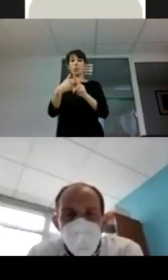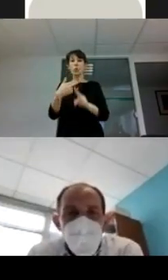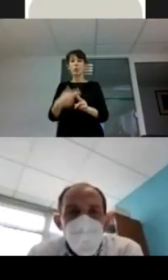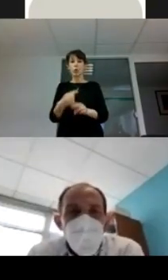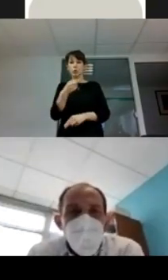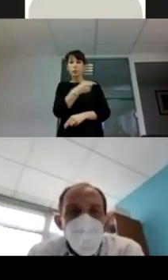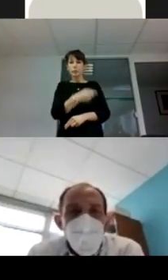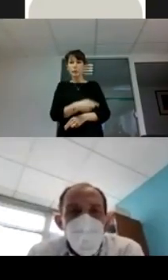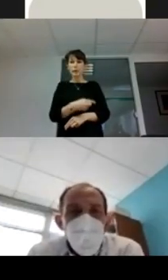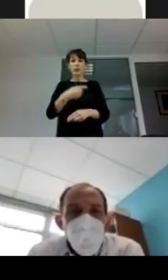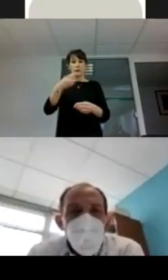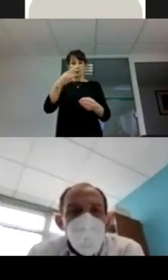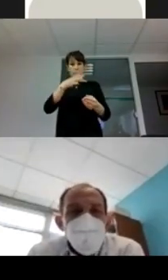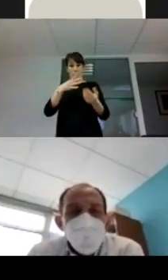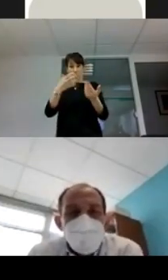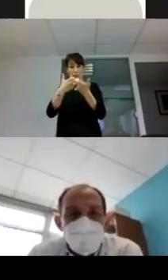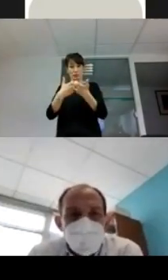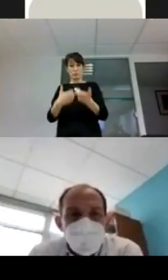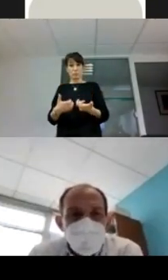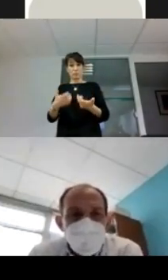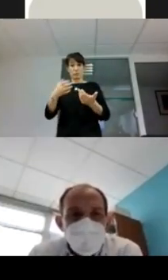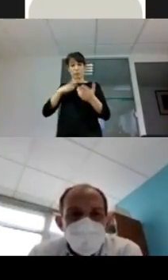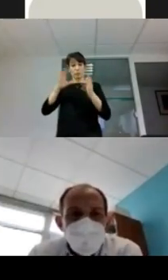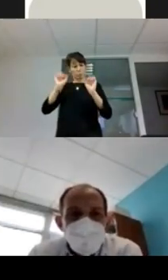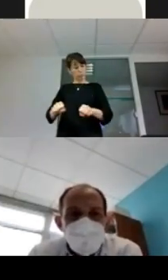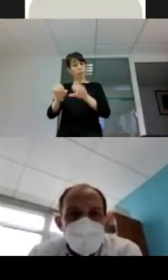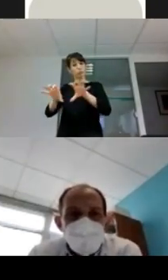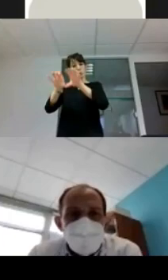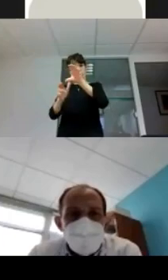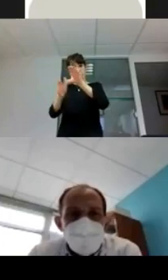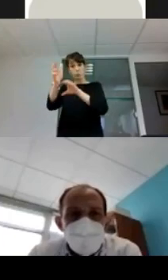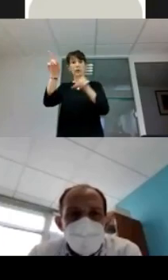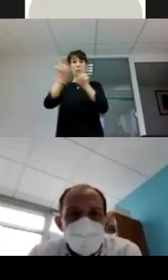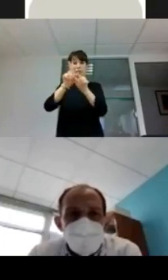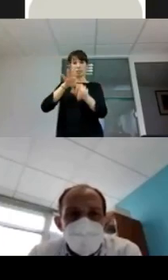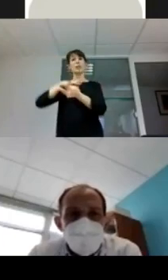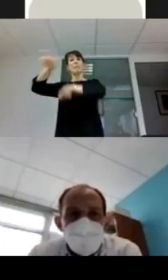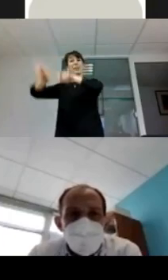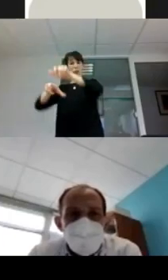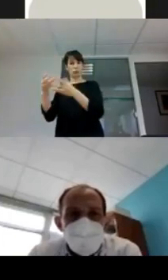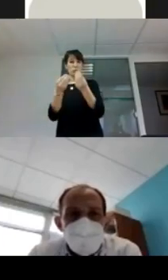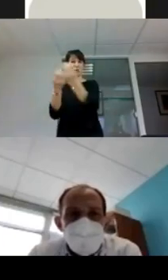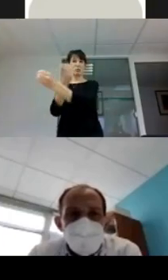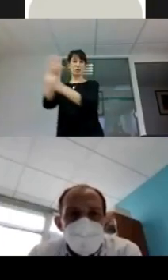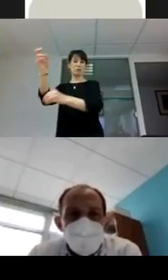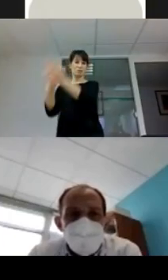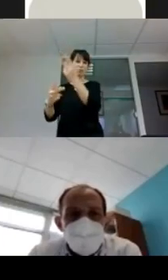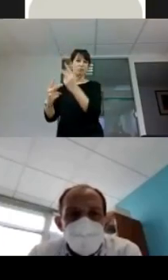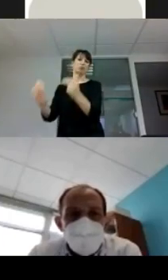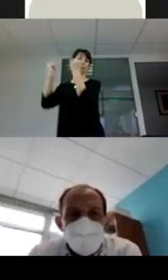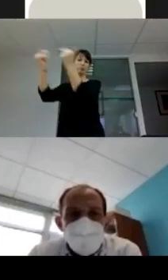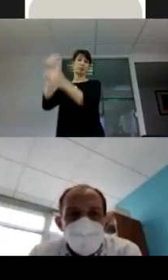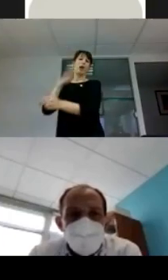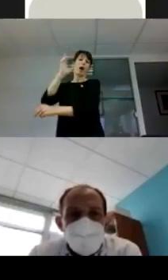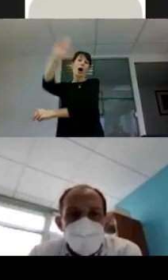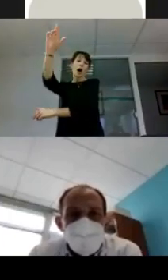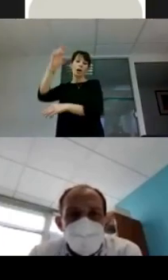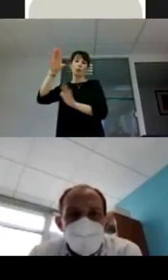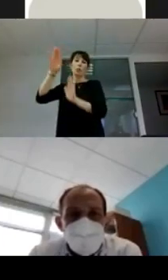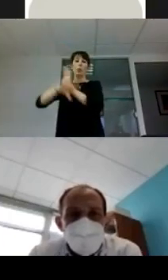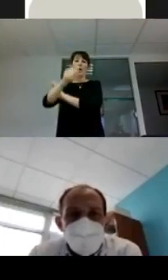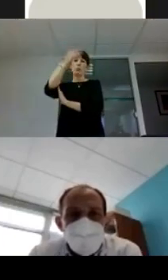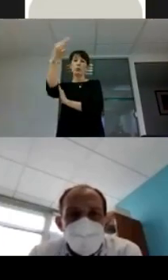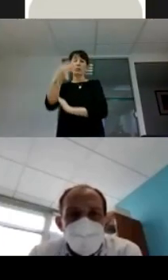que sont la rectocolite hémorragique et la maladie de Crohn, on fait en première intention une coloscopie. Il en est de même pour les populations à risque